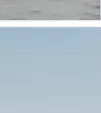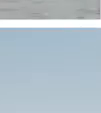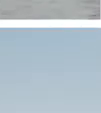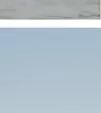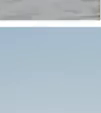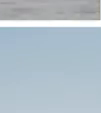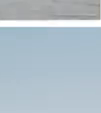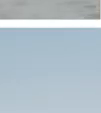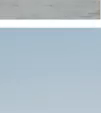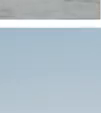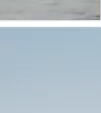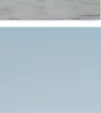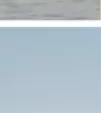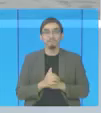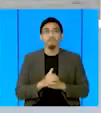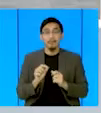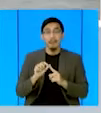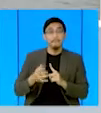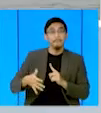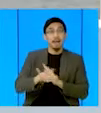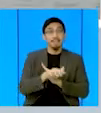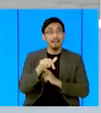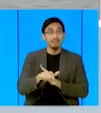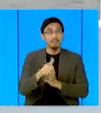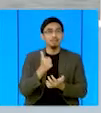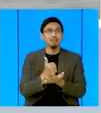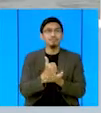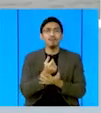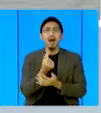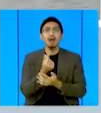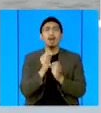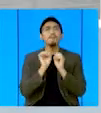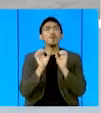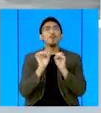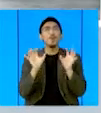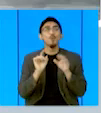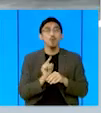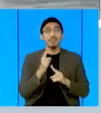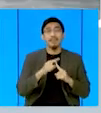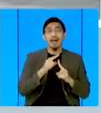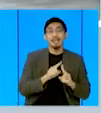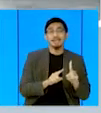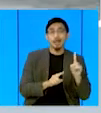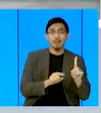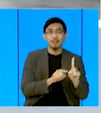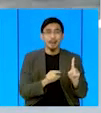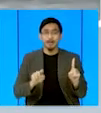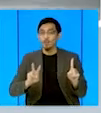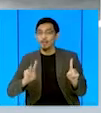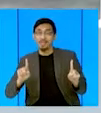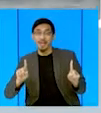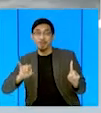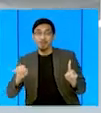kalangan keluarga. Pantai Ancol memberikan promo menarik dari tanggal 1 hingga 21 Juni, yakni menawarkan